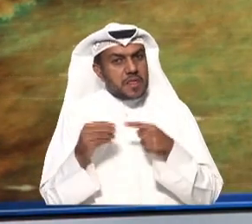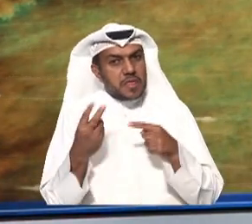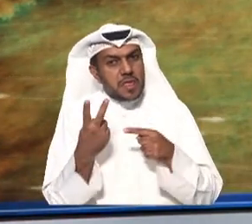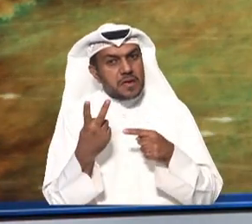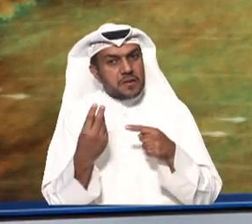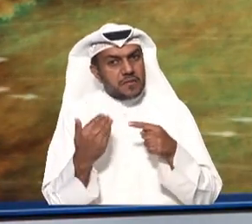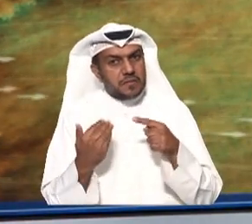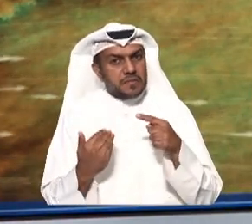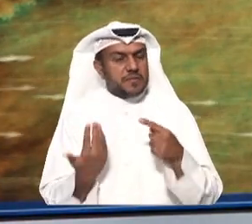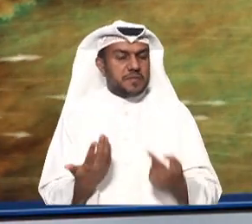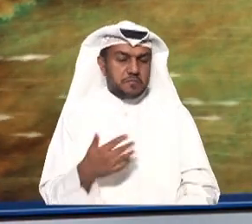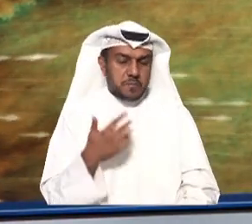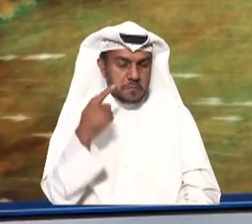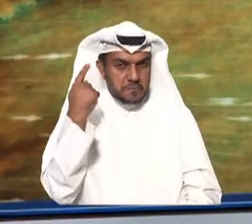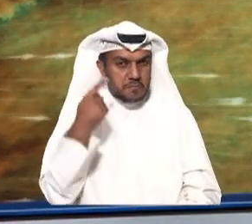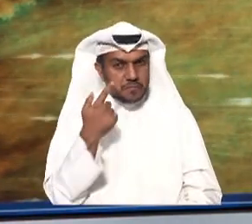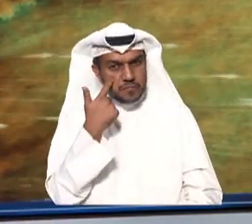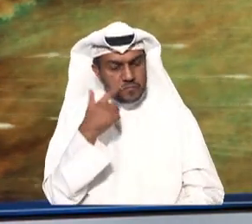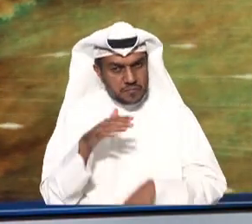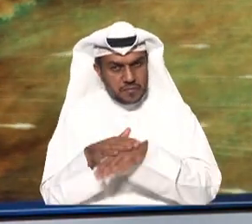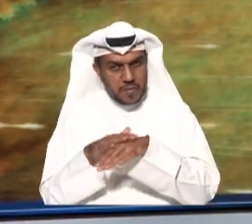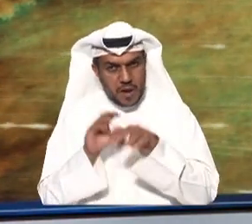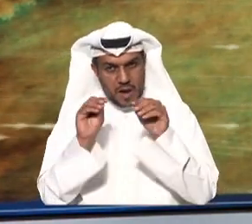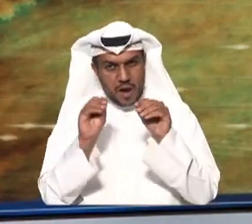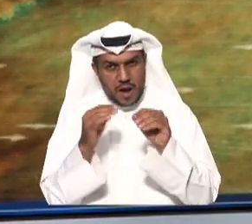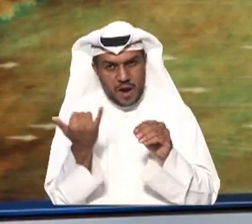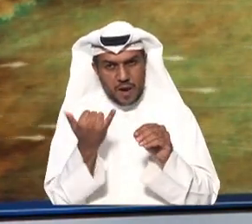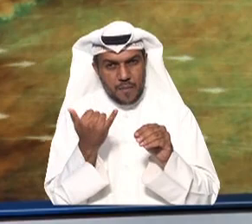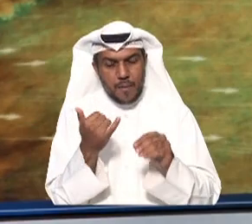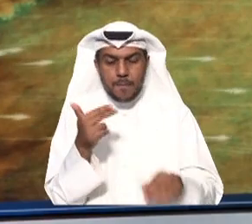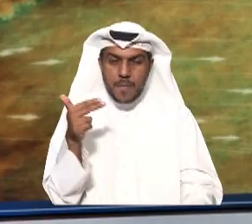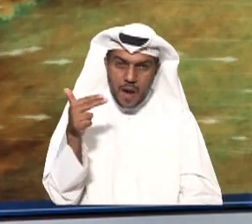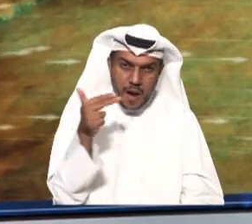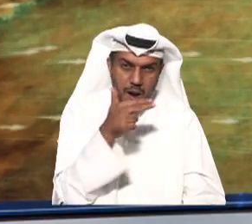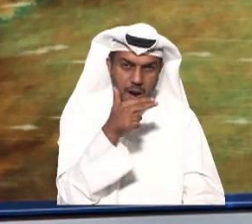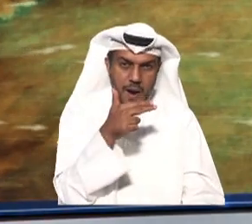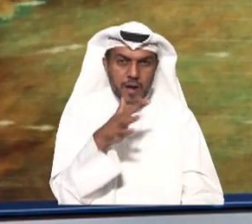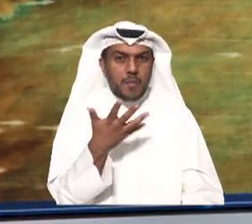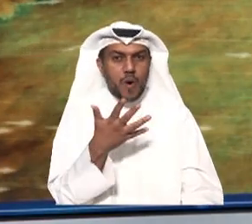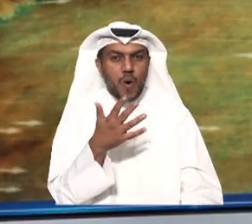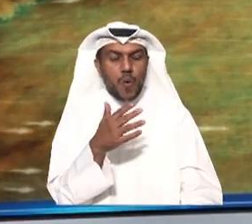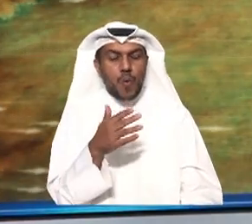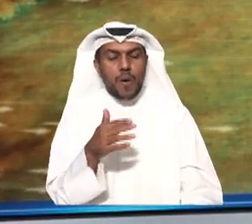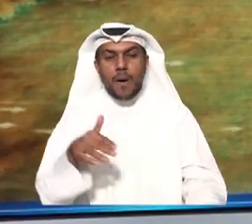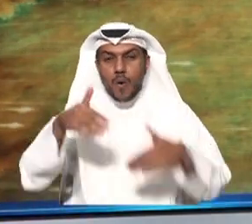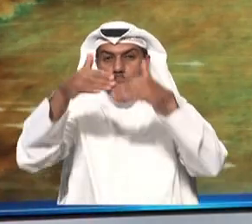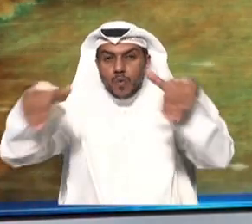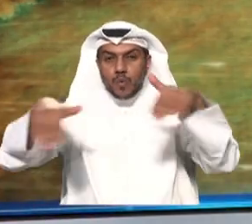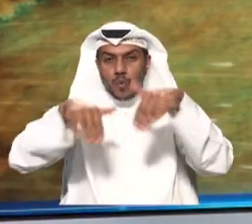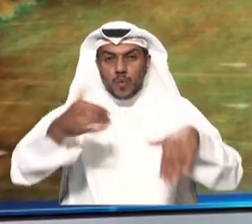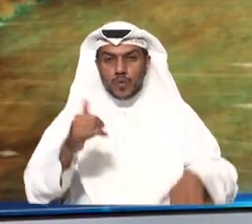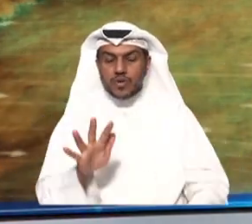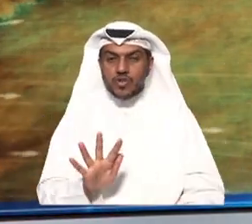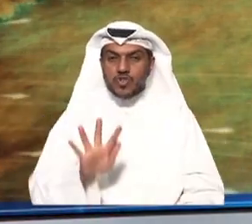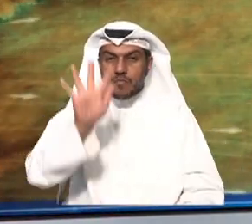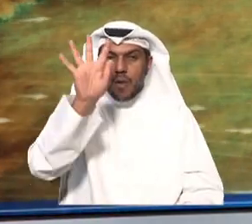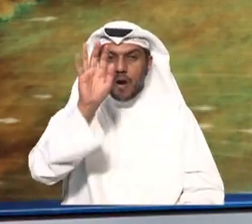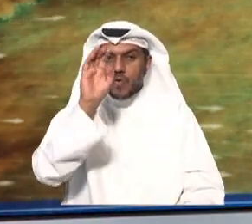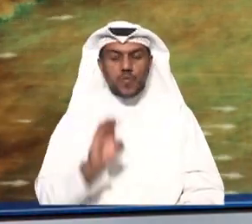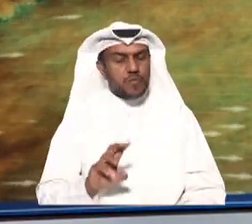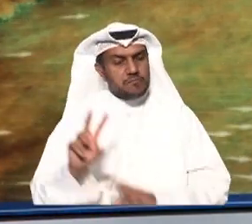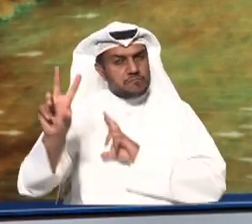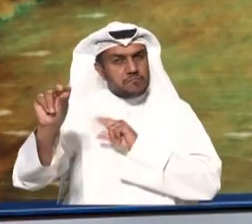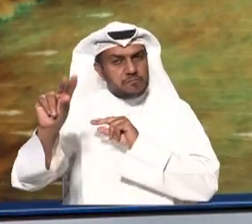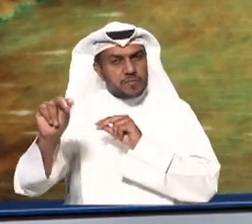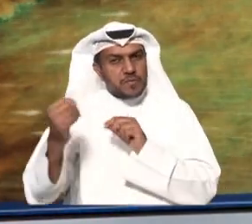درجات مئوية، لذلك اللي في المناطق الغربية وأيضا بشكل عام في المناطق الحدودية سواء الشمالية وأيضا الجنوبية